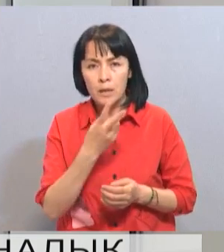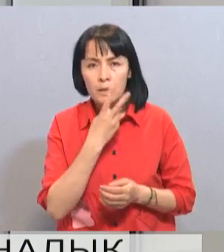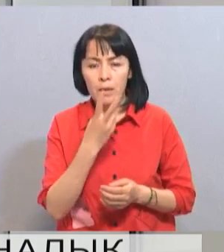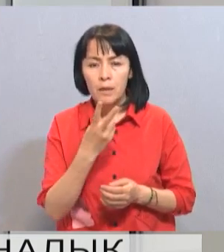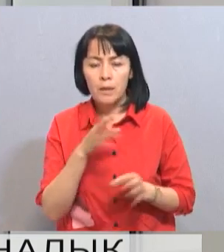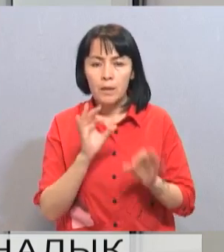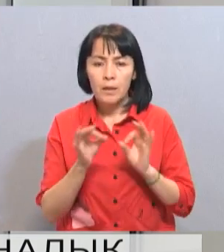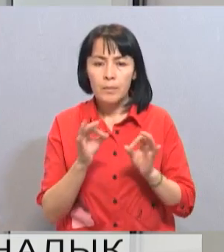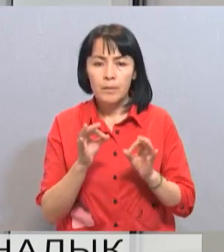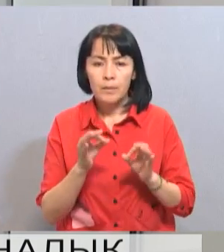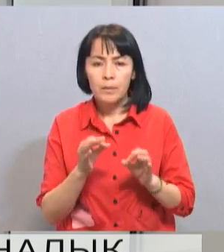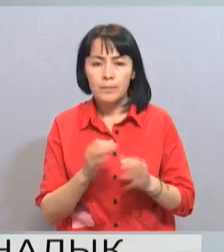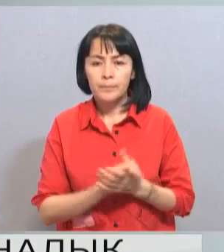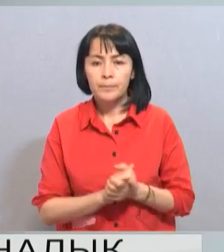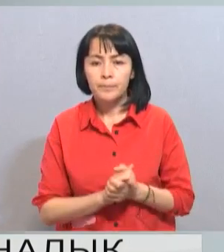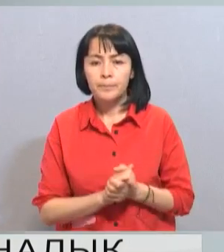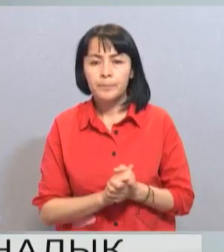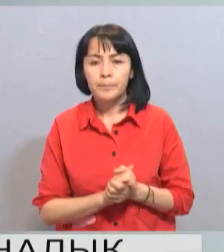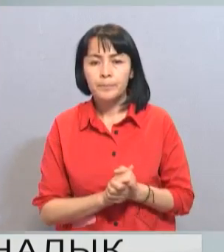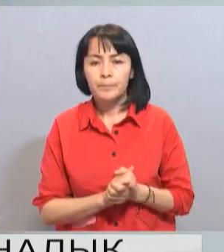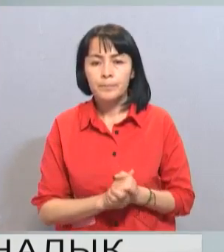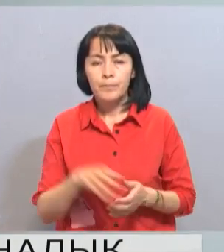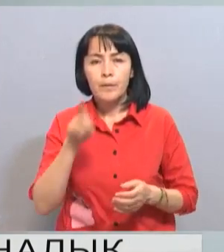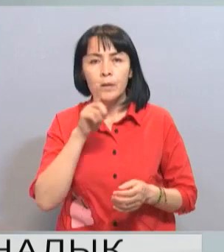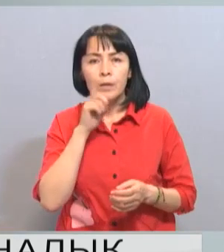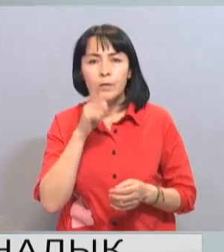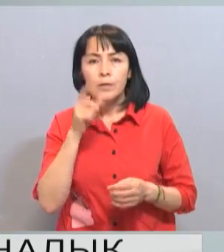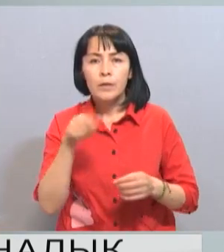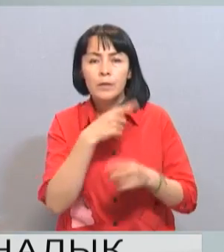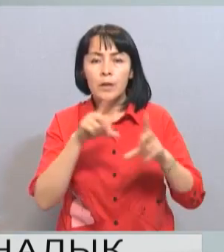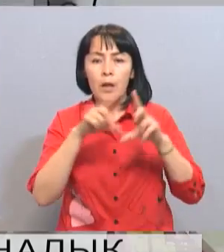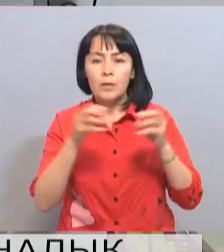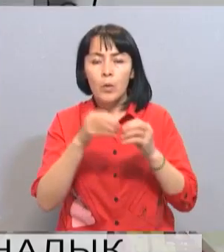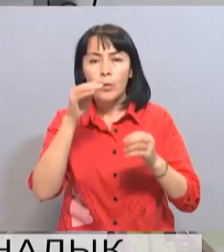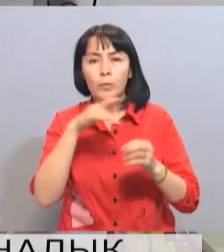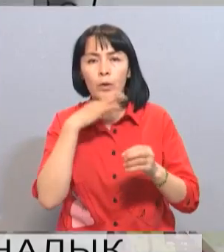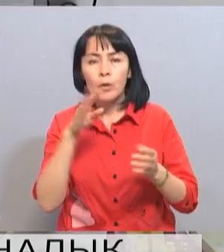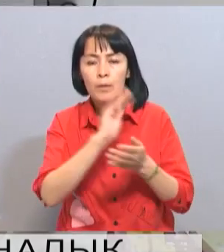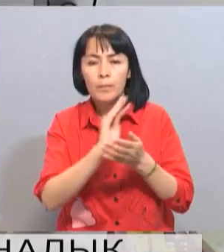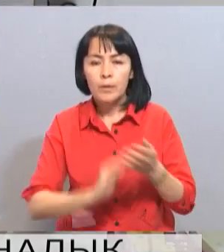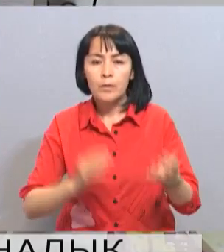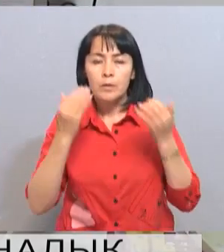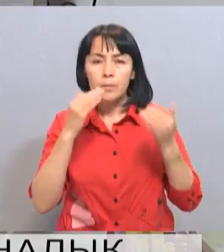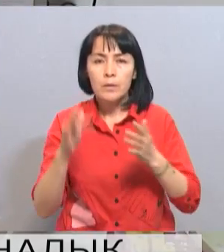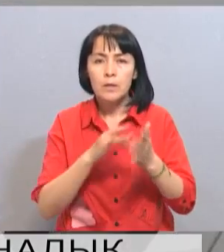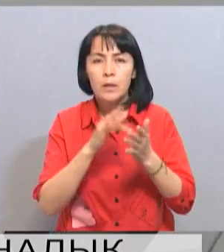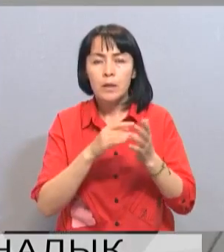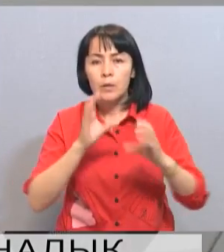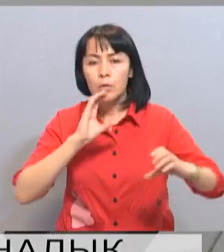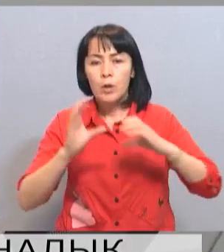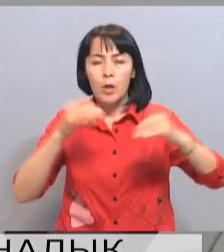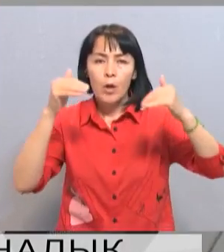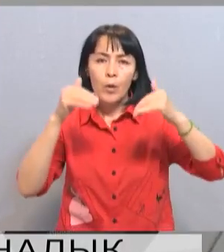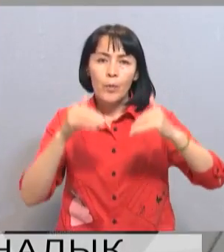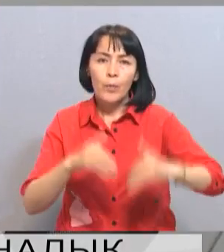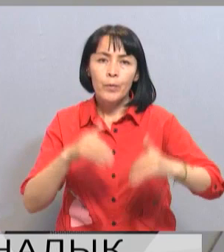қарайды. Сіздерге де кеңес беремін. Студенттік емханаға жалпы саны 10 мыңнан аса адам тіркелген. Мұнда қаладағы жоғарғы және